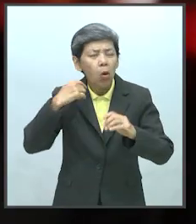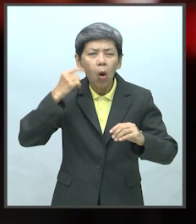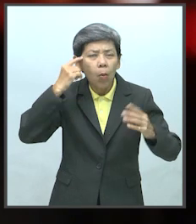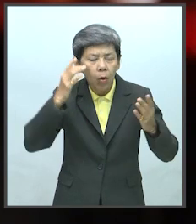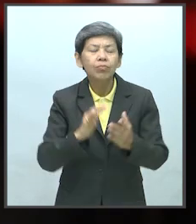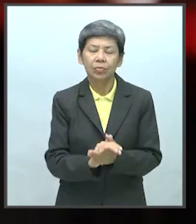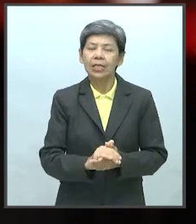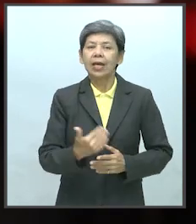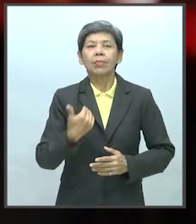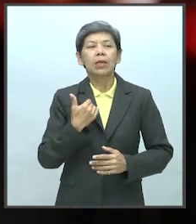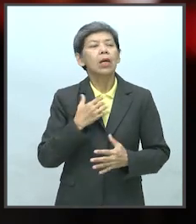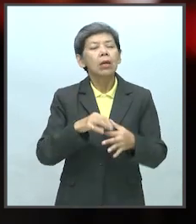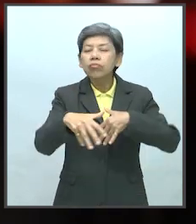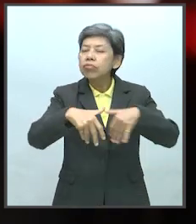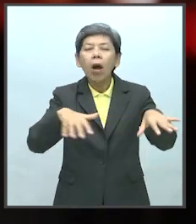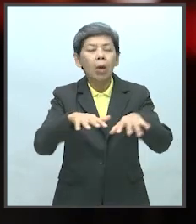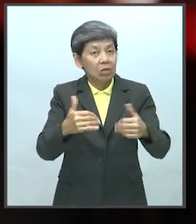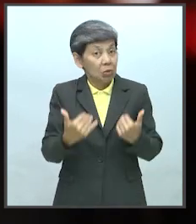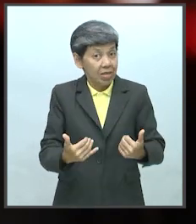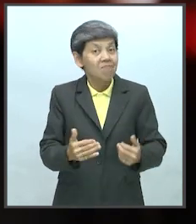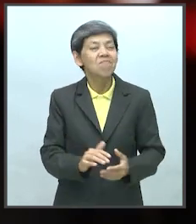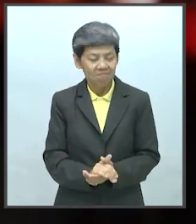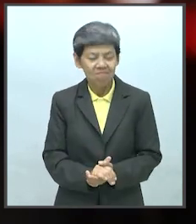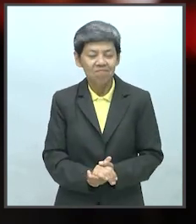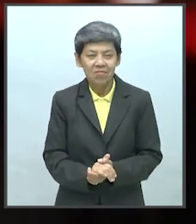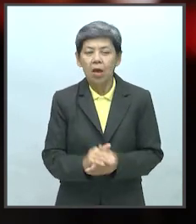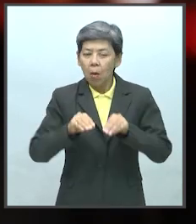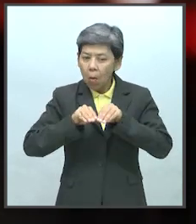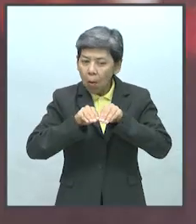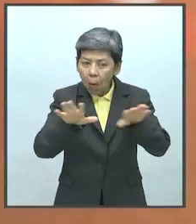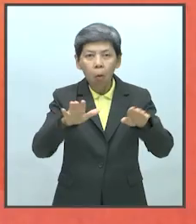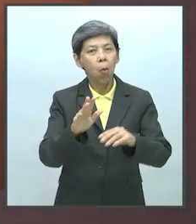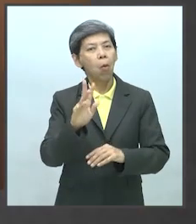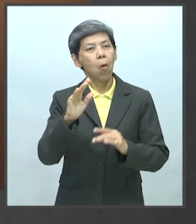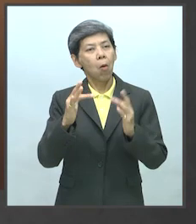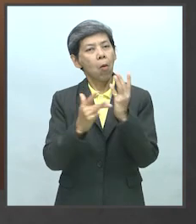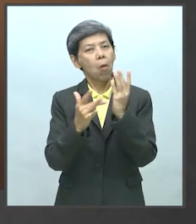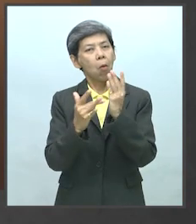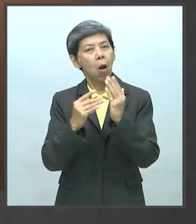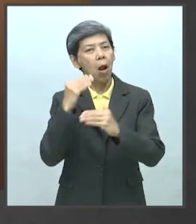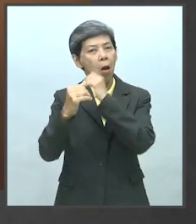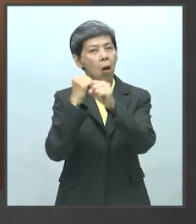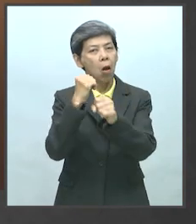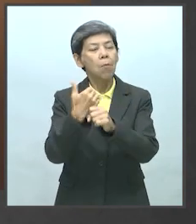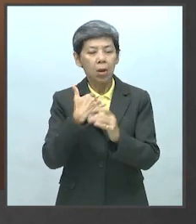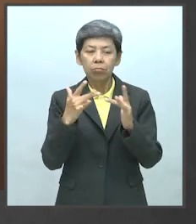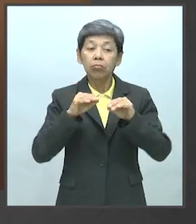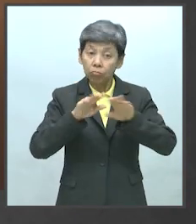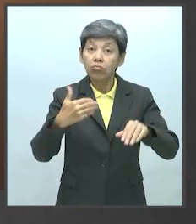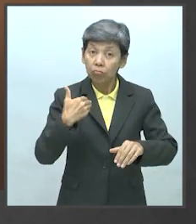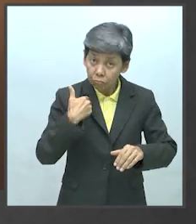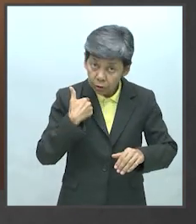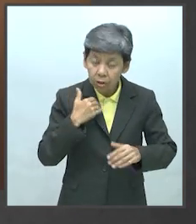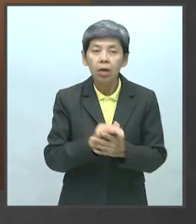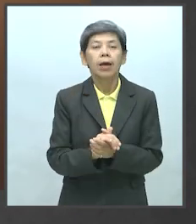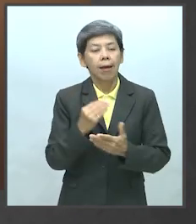ด้วยอย่างนี้ใช่ไหมคะ ใช่ครับก็จะเป็นแค่เหมือนเป็นแค่ท้องถิ่นแต่ป ั จจุบันนี้ด้วยการที่การสื่อสารเนี่ยสะดวกสบายมากขึ้นนะครับก็มีทั้งสอนออน